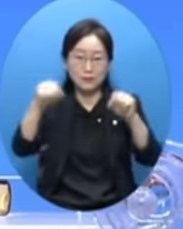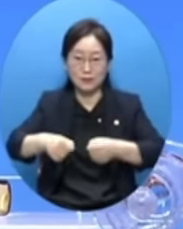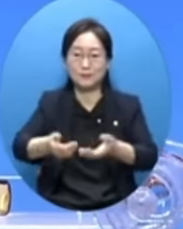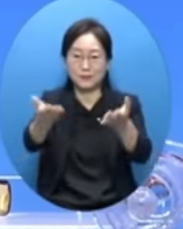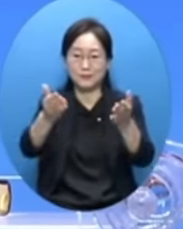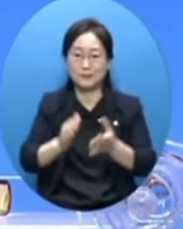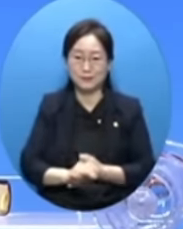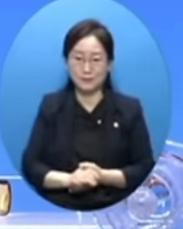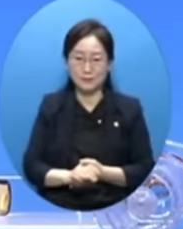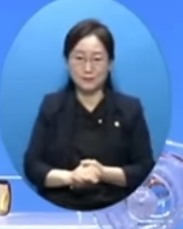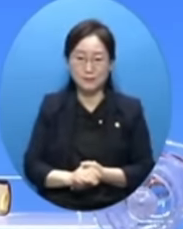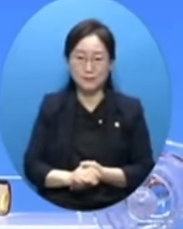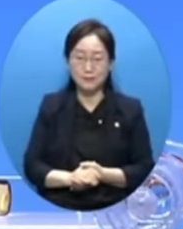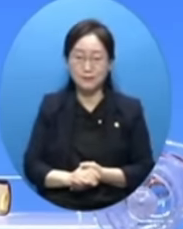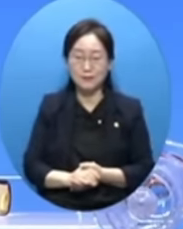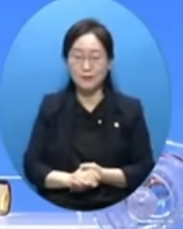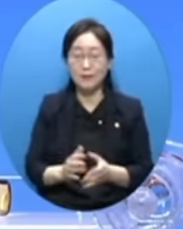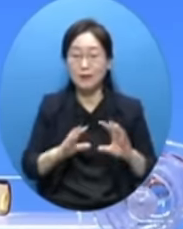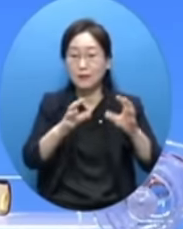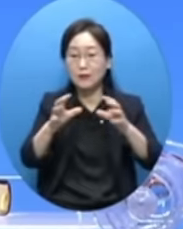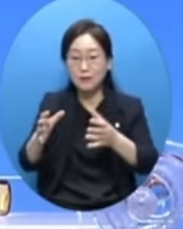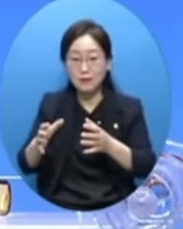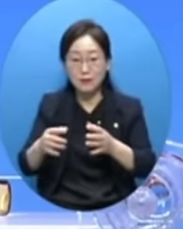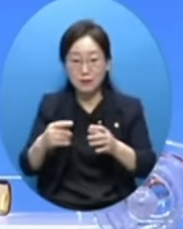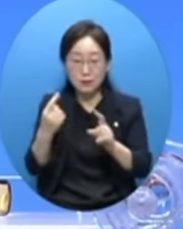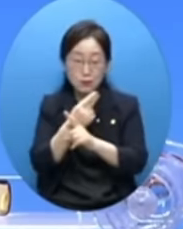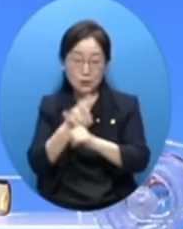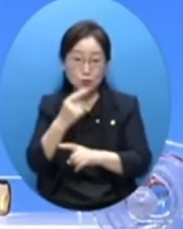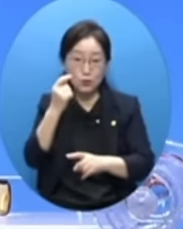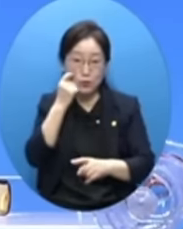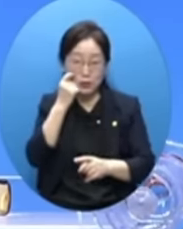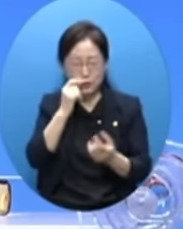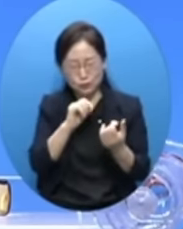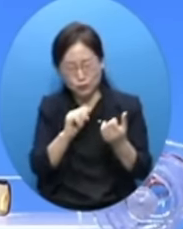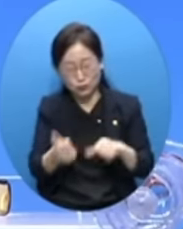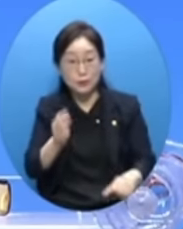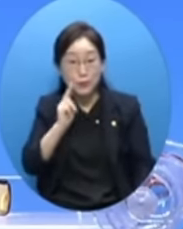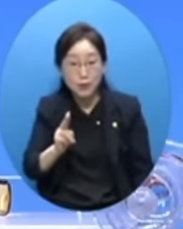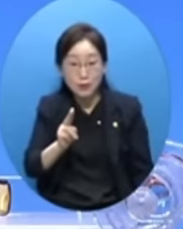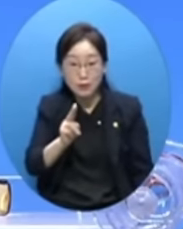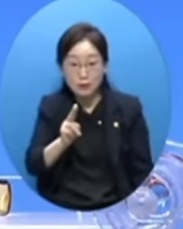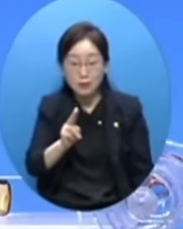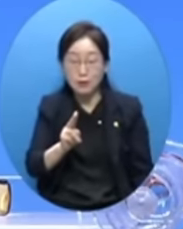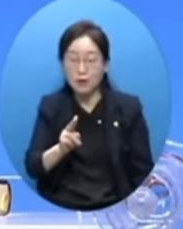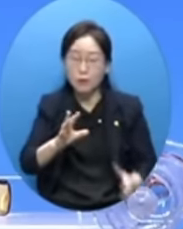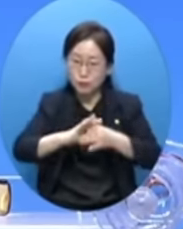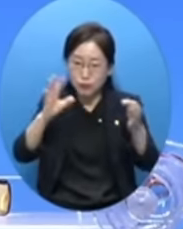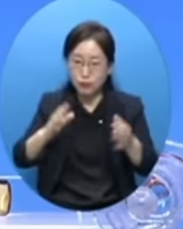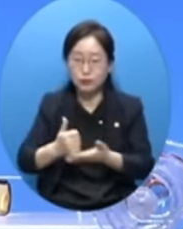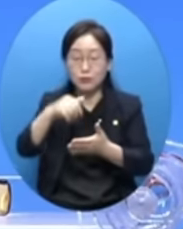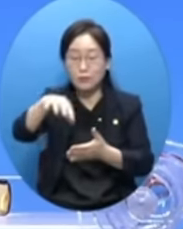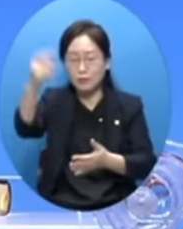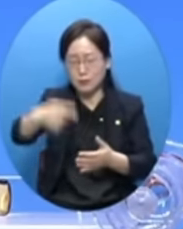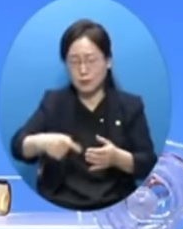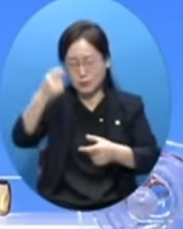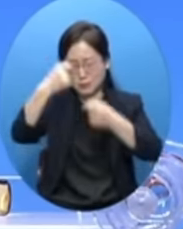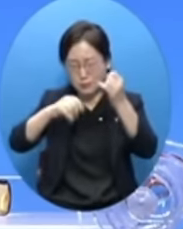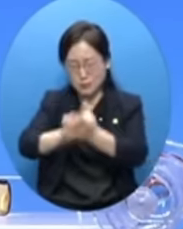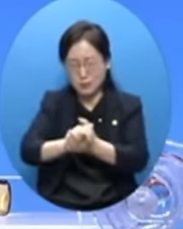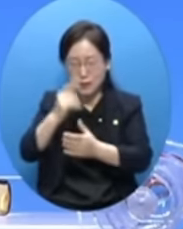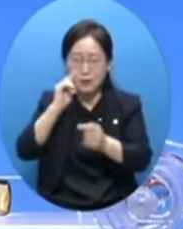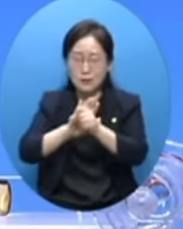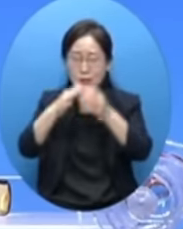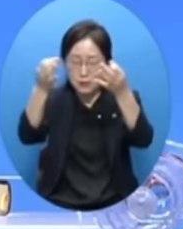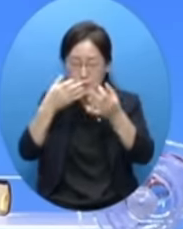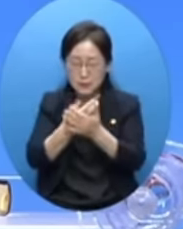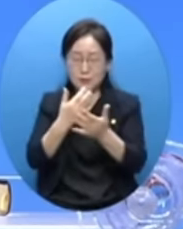응답하십니다. 세상이 고치지 못하는 중한 병에 들렸다고 할지라도 주 앞에 나와서 눈물로 기도하며 나를 불쌍히 여겨